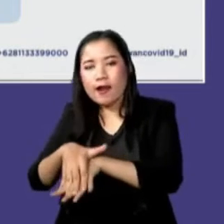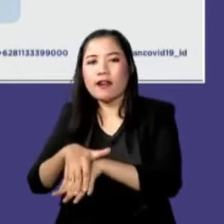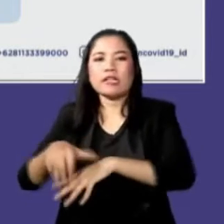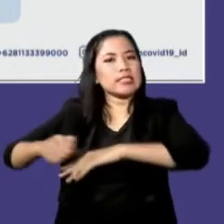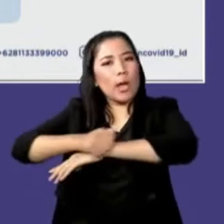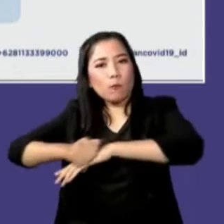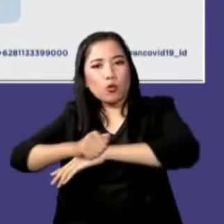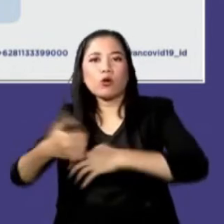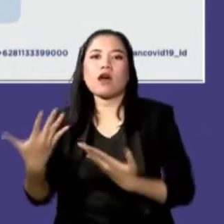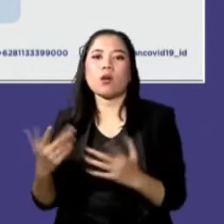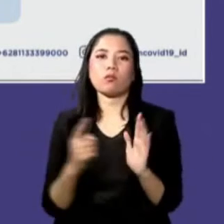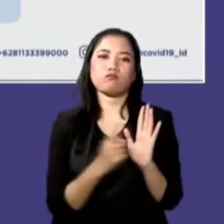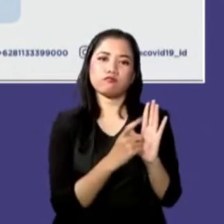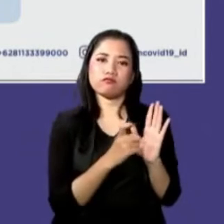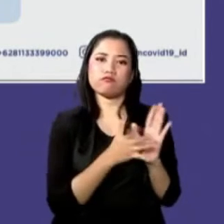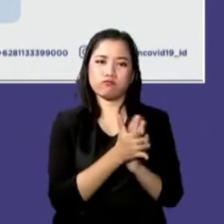hand sanitizer.